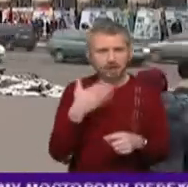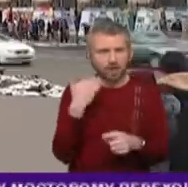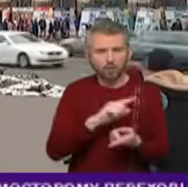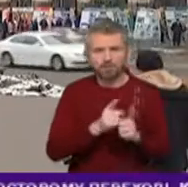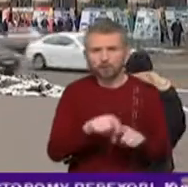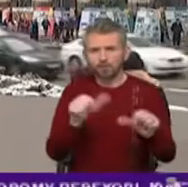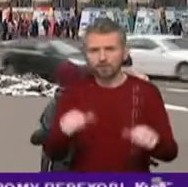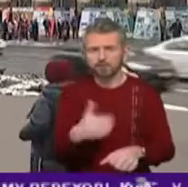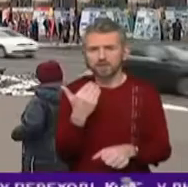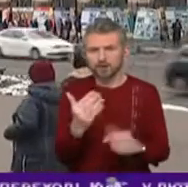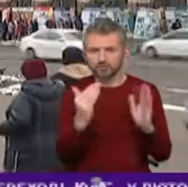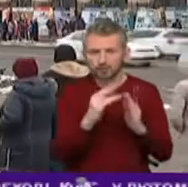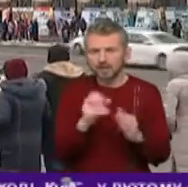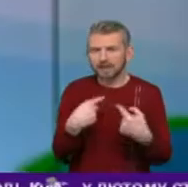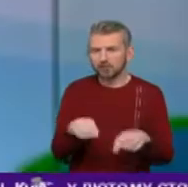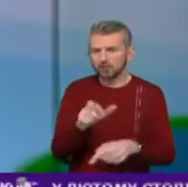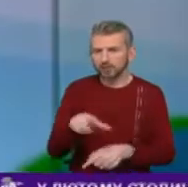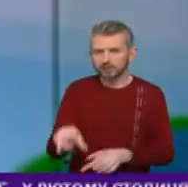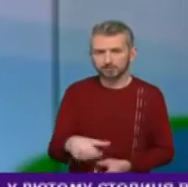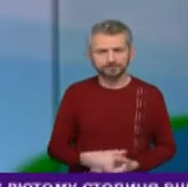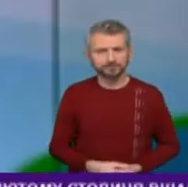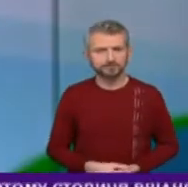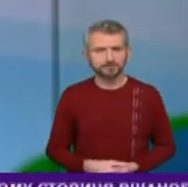вашу нерухомість на третіх осіб.